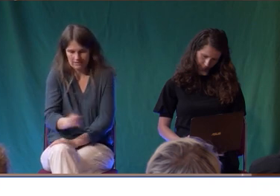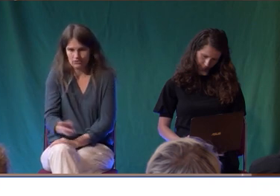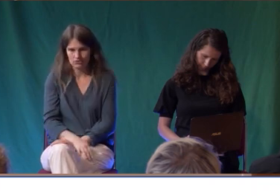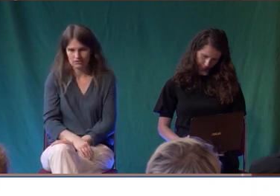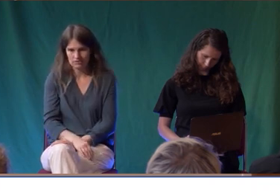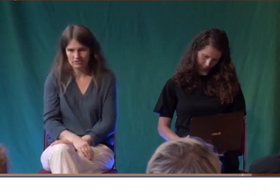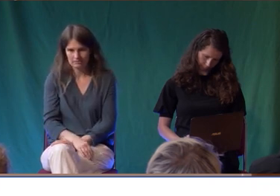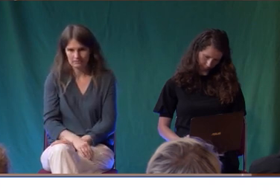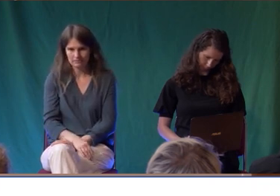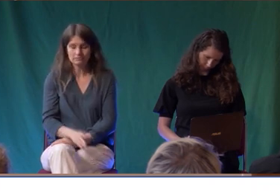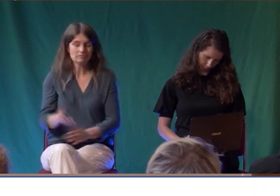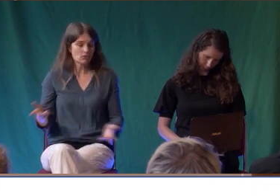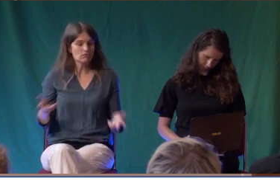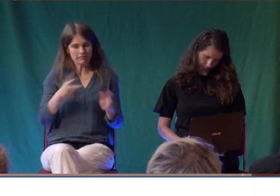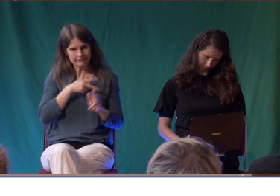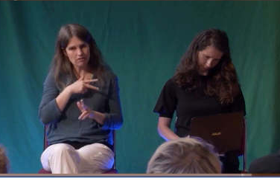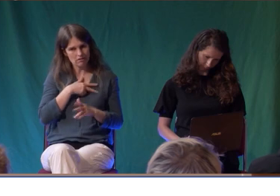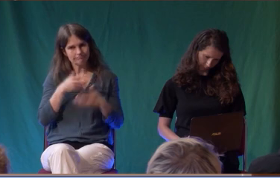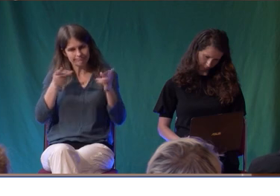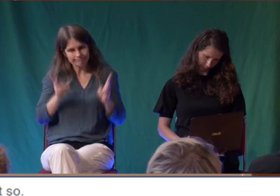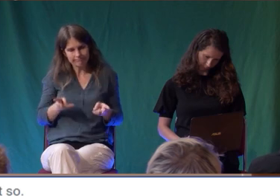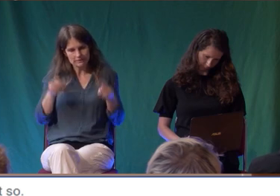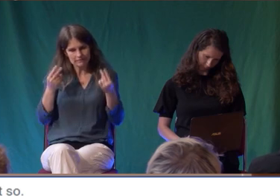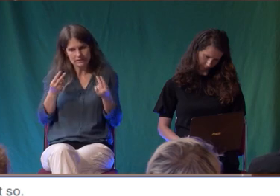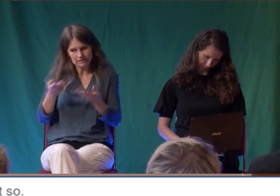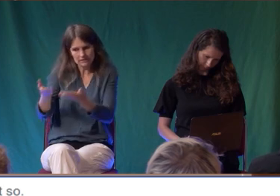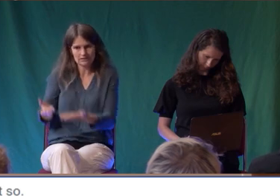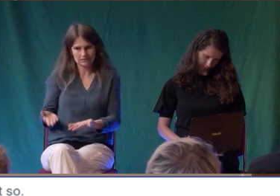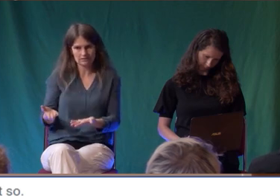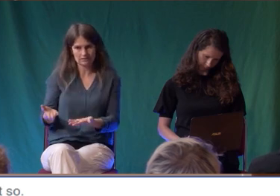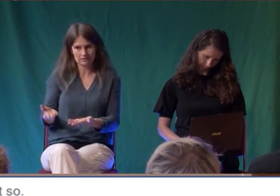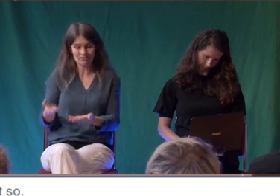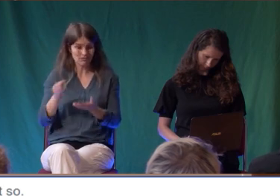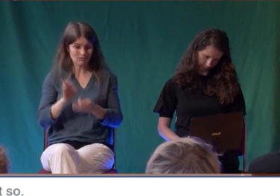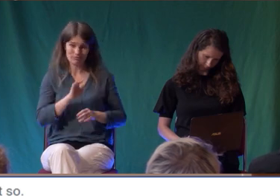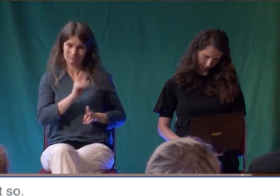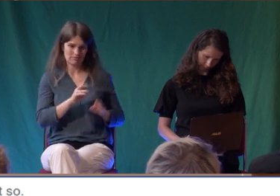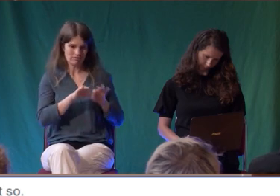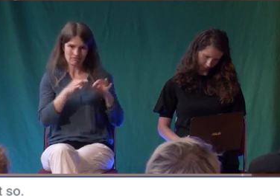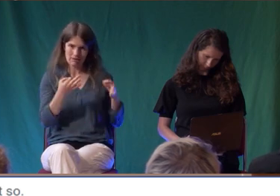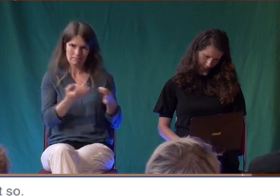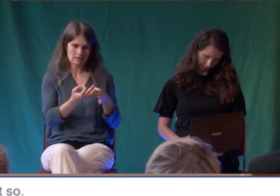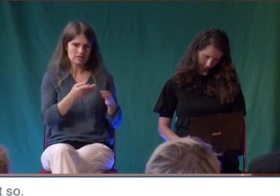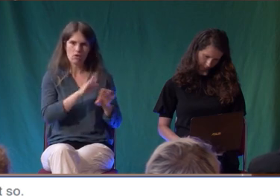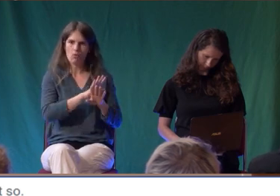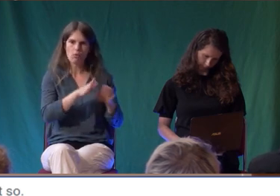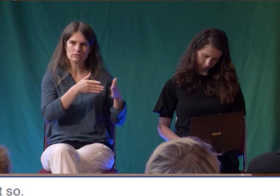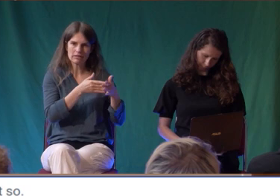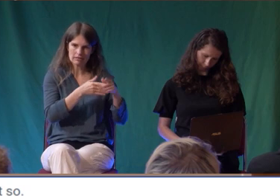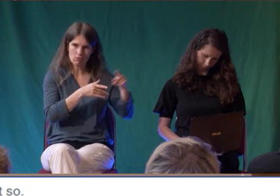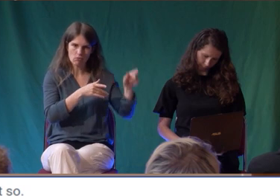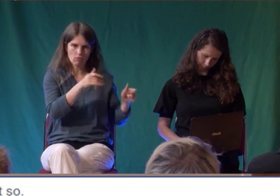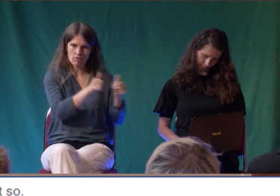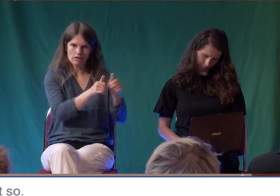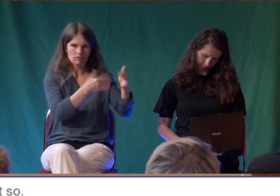und es ist eben tatsächlich ganz wichtig damit man die Familienangehörigen also die nicht behinderten Partnerinnen und